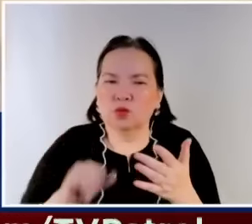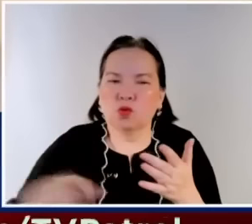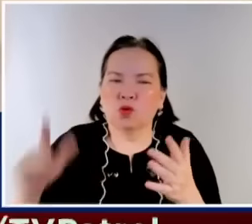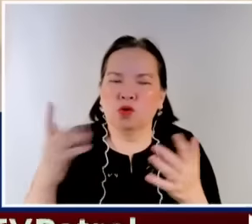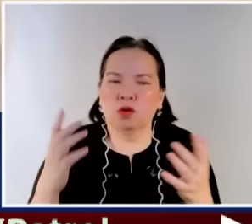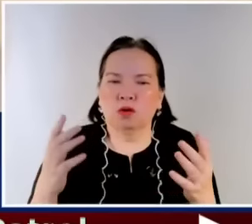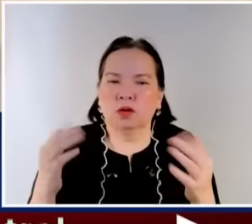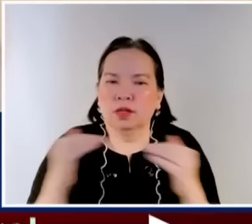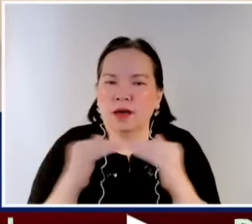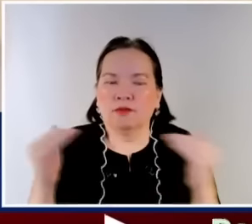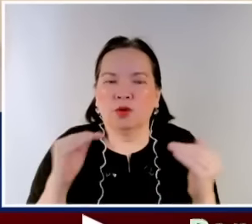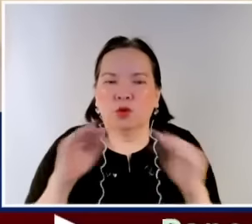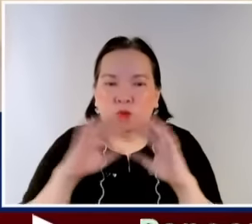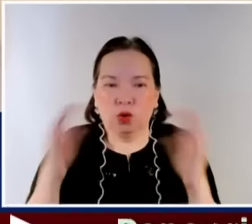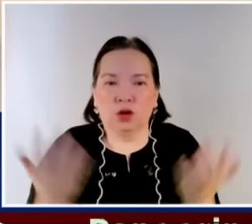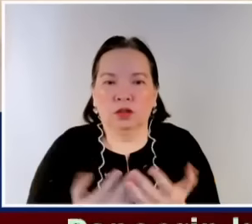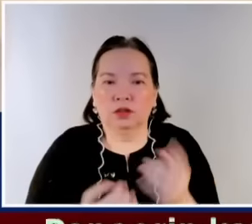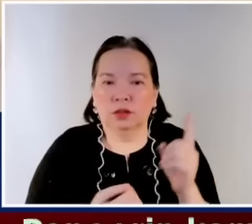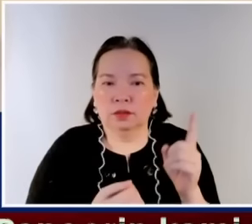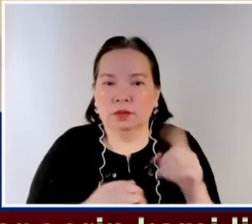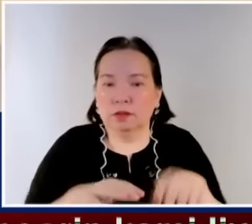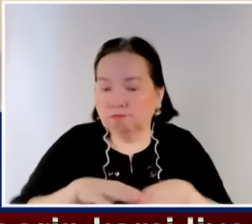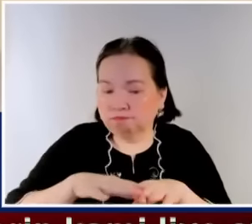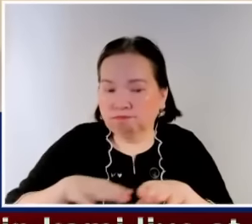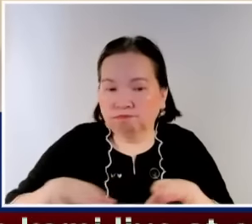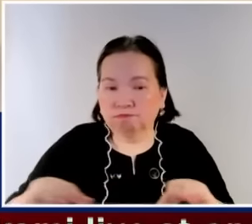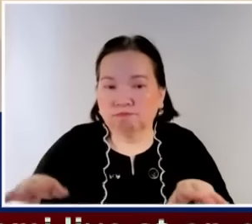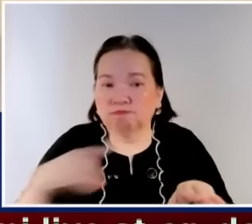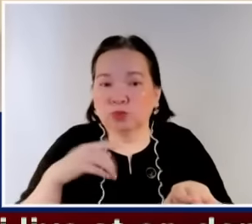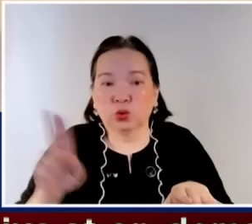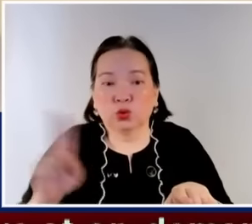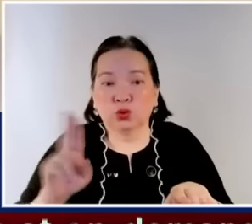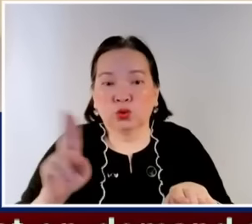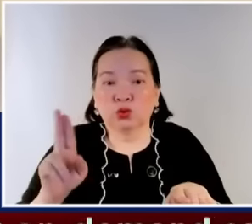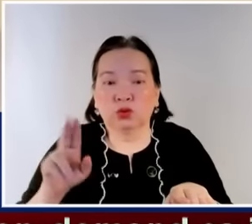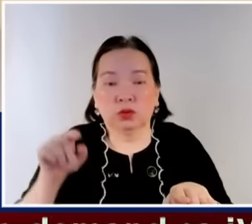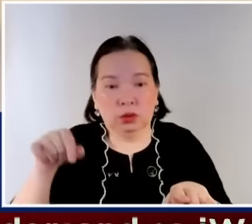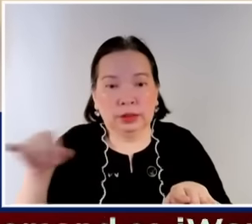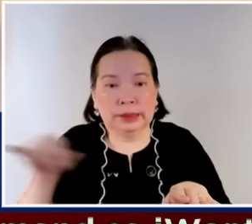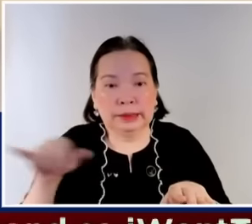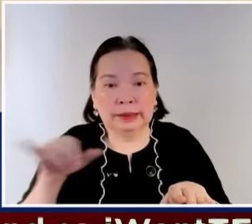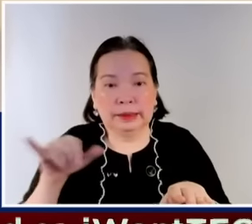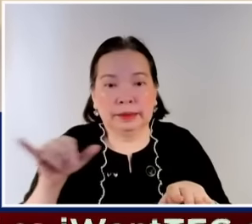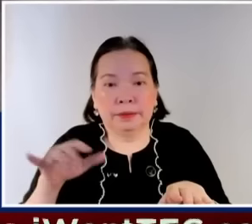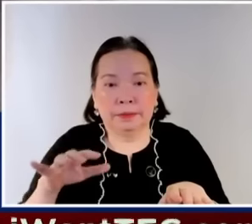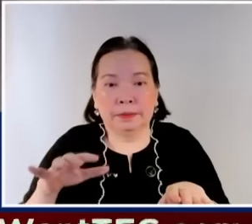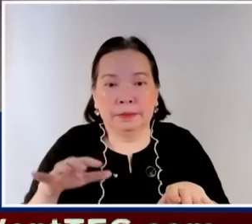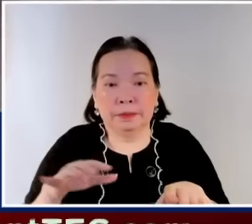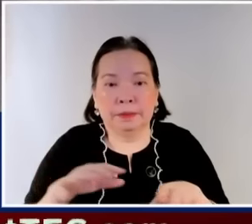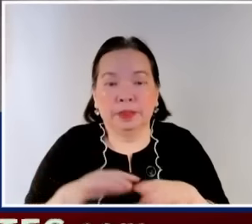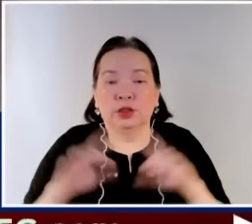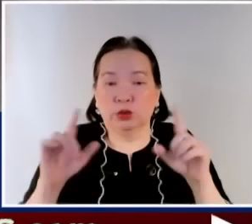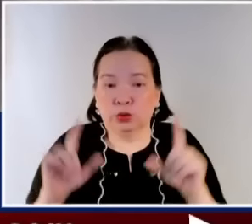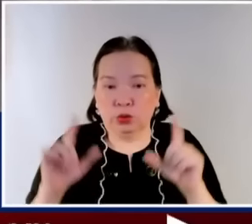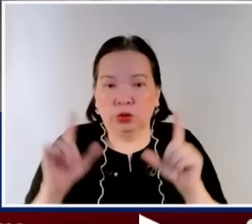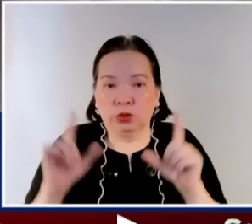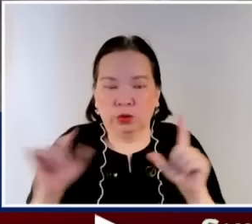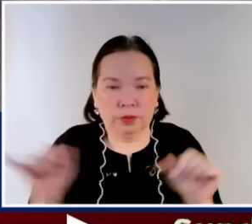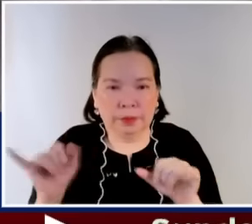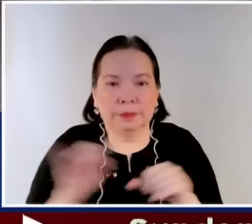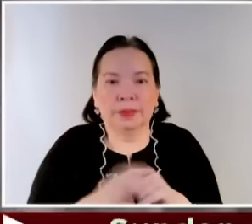The surface that we're using is the same as what the surface here in Paris in Tokyo. Samantala,